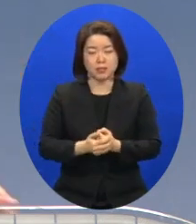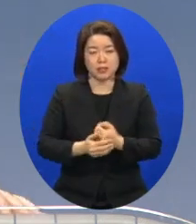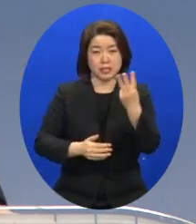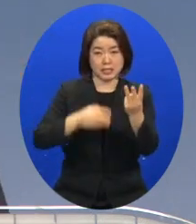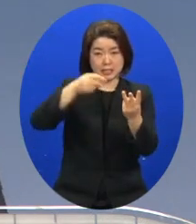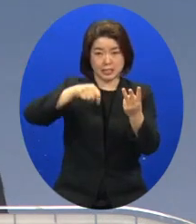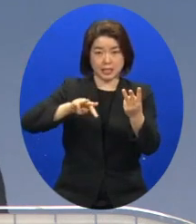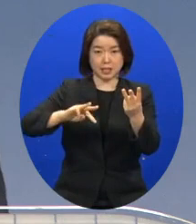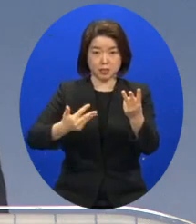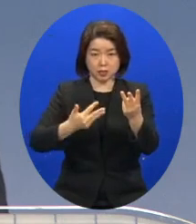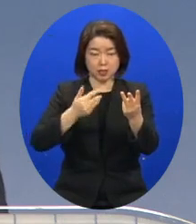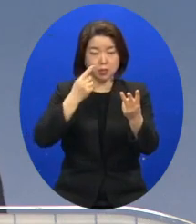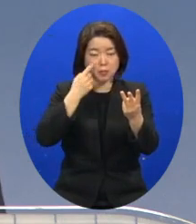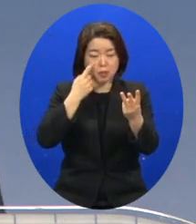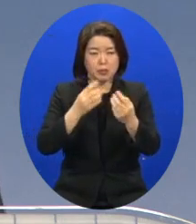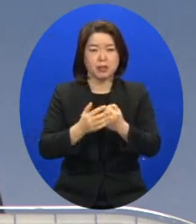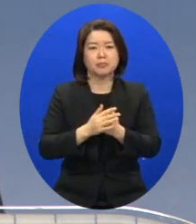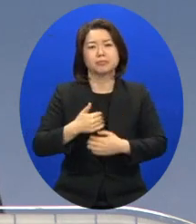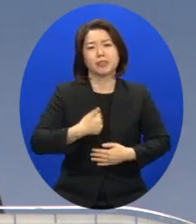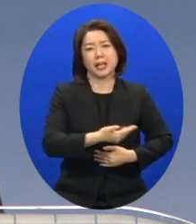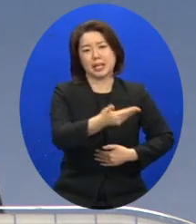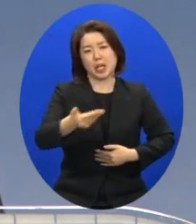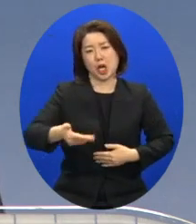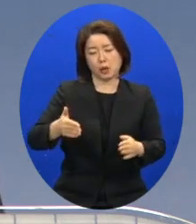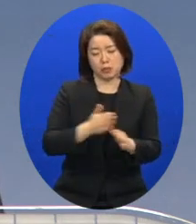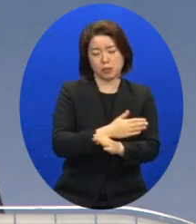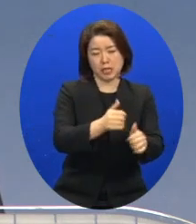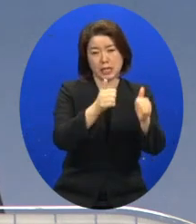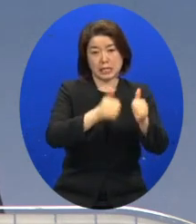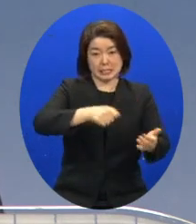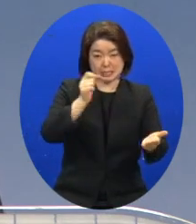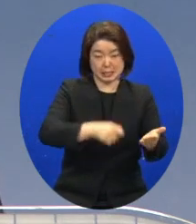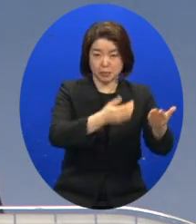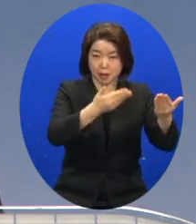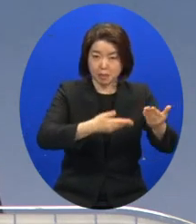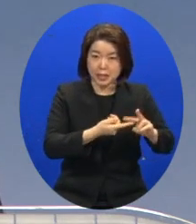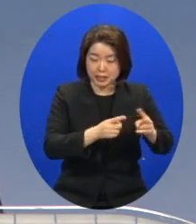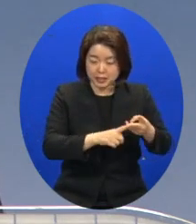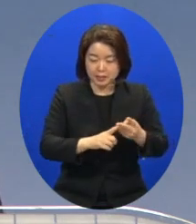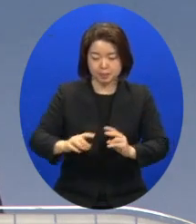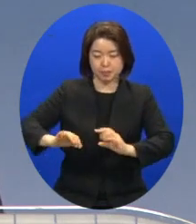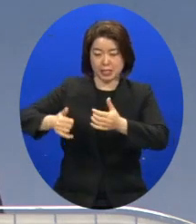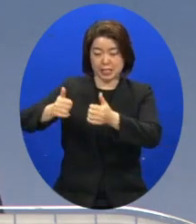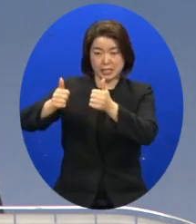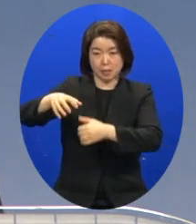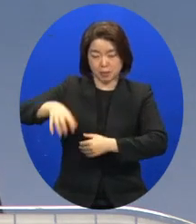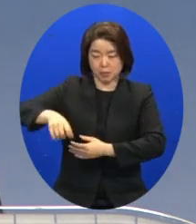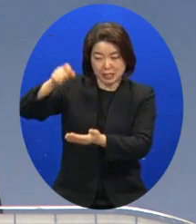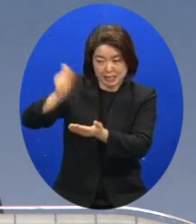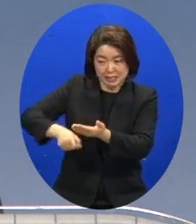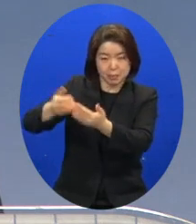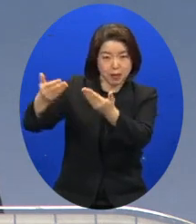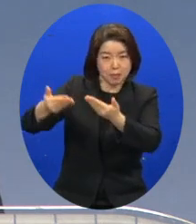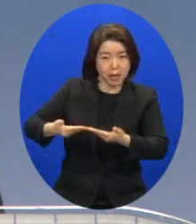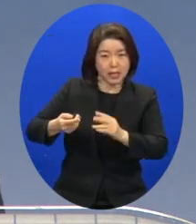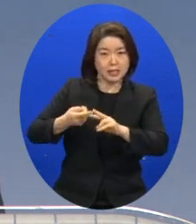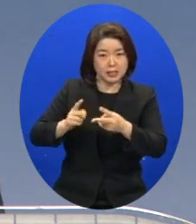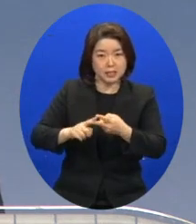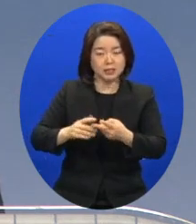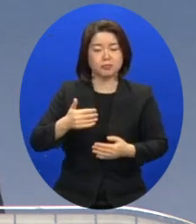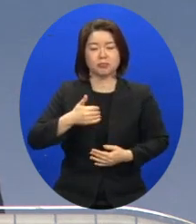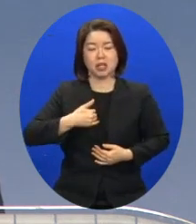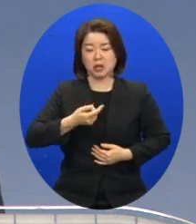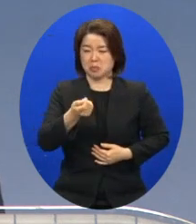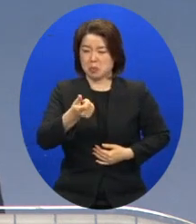내가 여러분에게 서 심판을 받든지 세상 법정에서 심판을 받든지 나에게는 조금 더 문제가